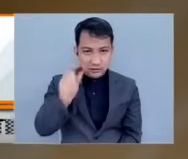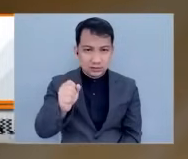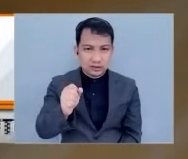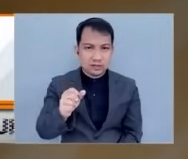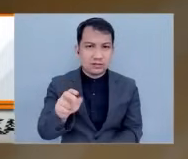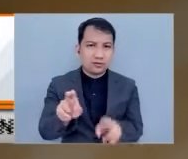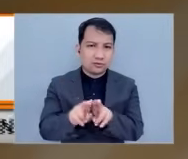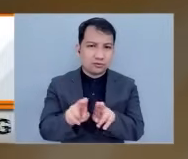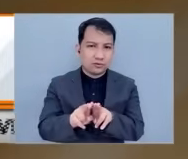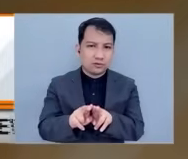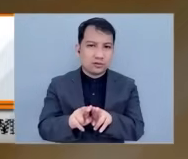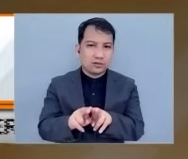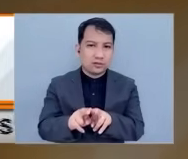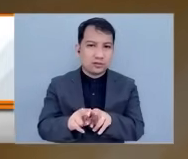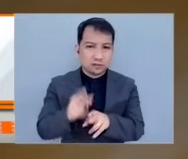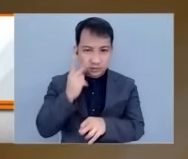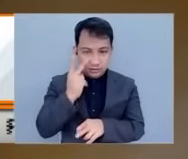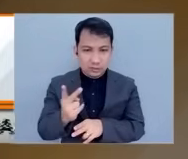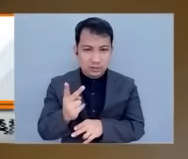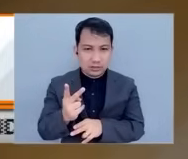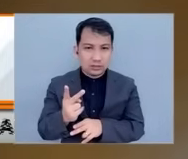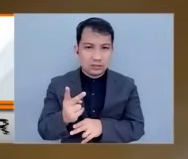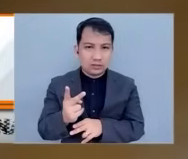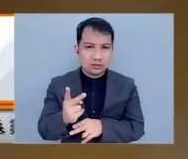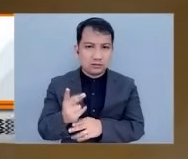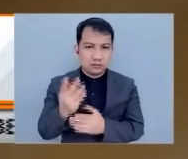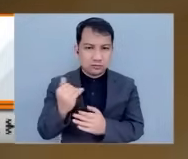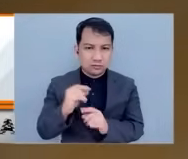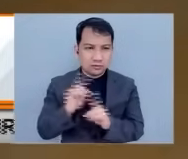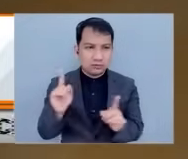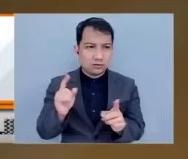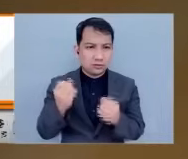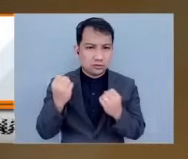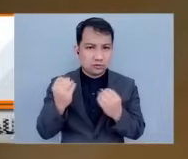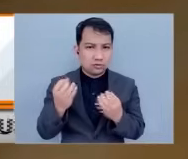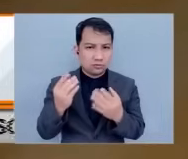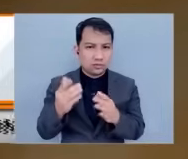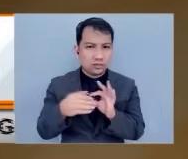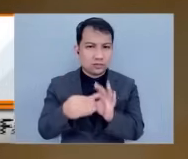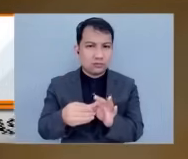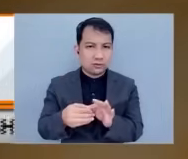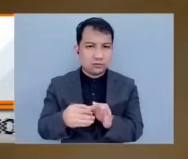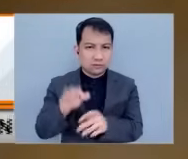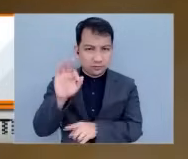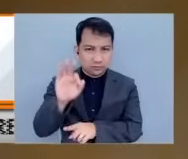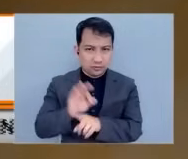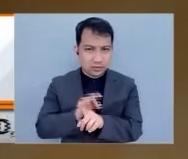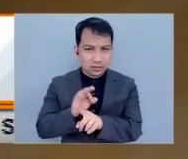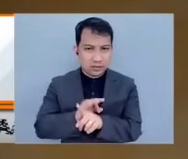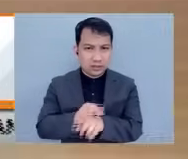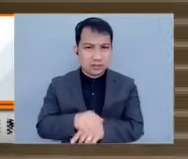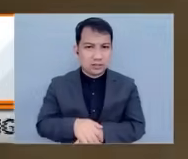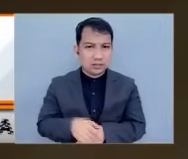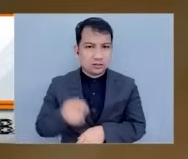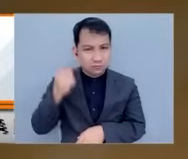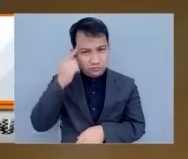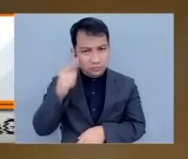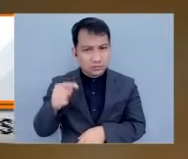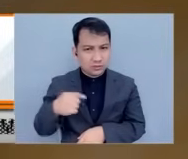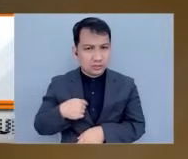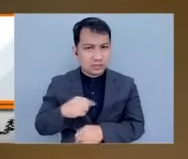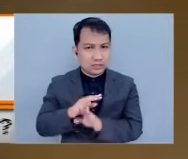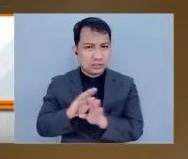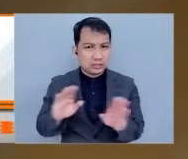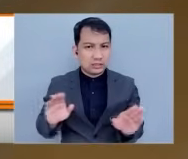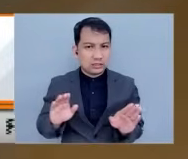na nakakakita sila ng mga pating sa lugar. Pero sadyang dumarami raw ang mga ito tuwing Pebrero. Para po sa akin, kasi hindi na po sila bago